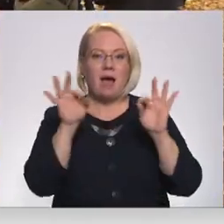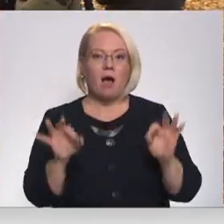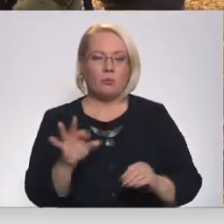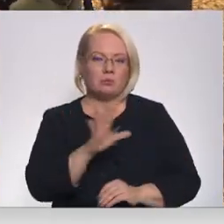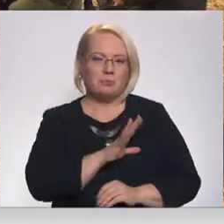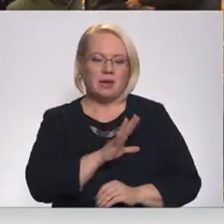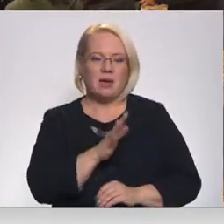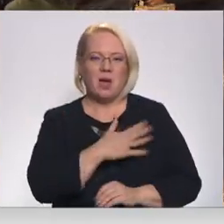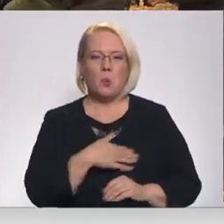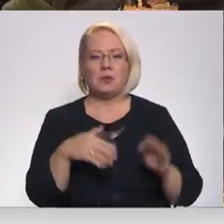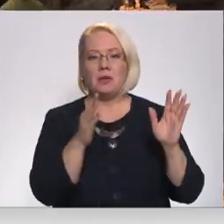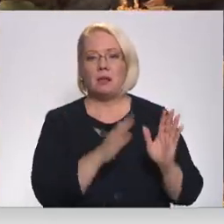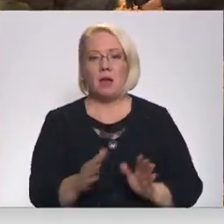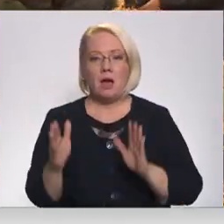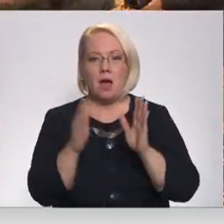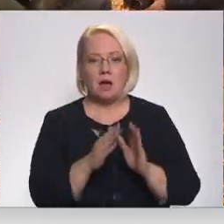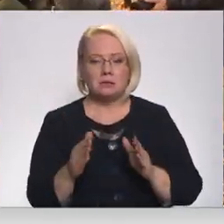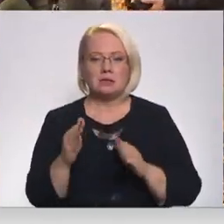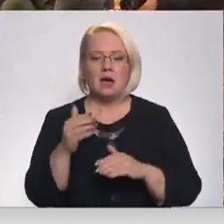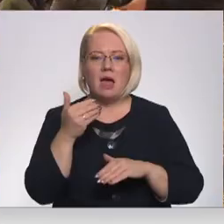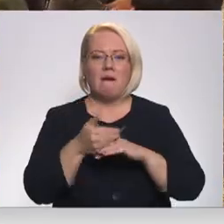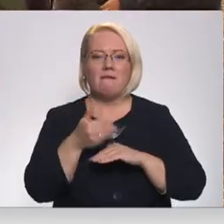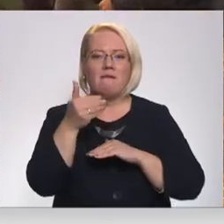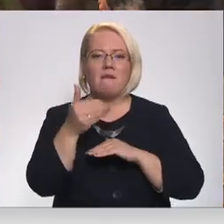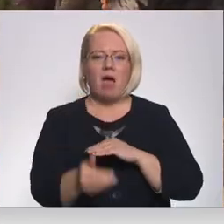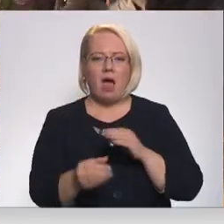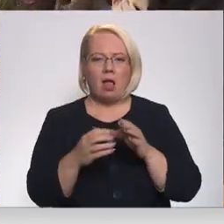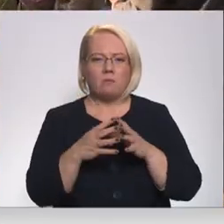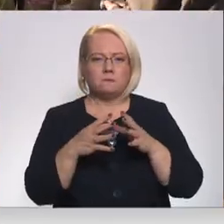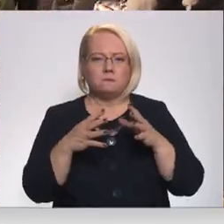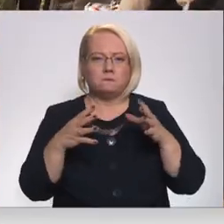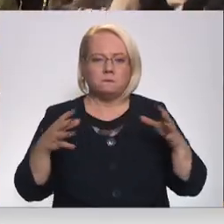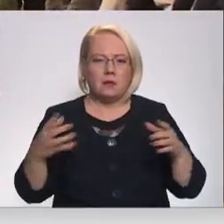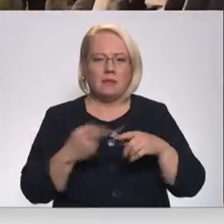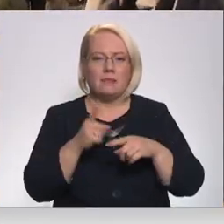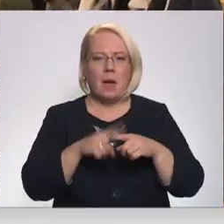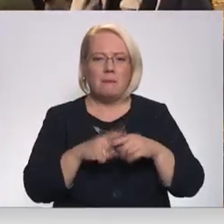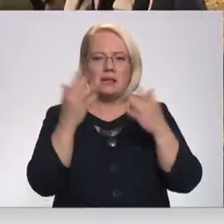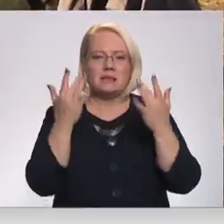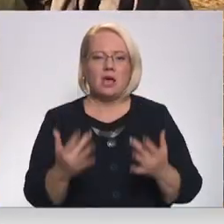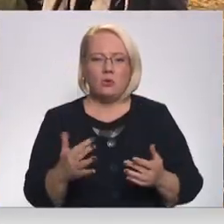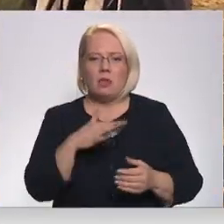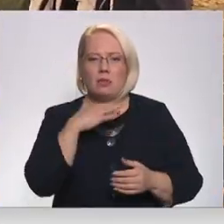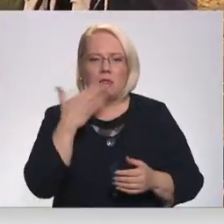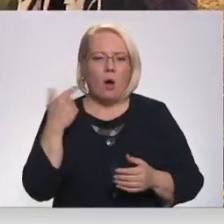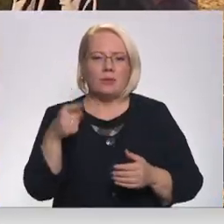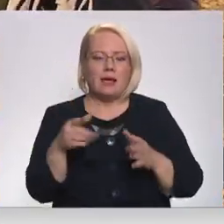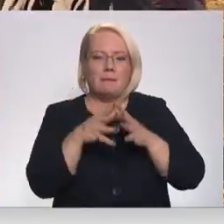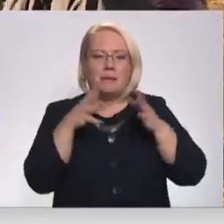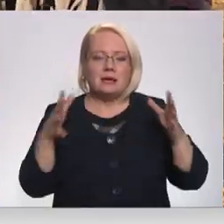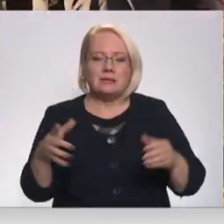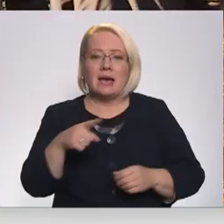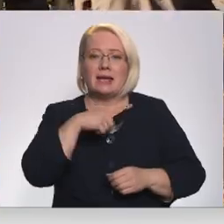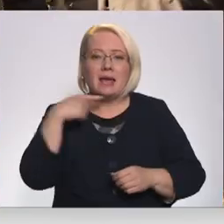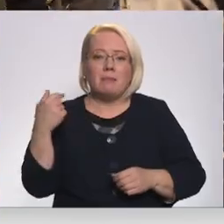sākums bija diezgan lēns, diezgan vēl aizmetās ķirbis, un tāpēc līdz ar to šis rezultāts nav tik liels. Es jau gribēju